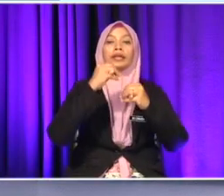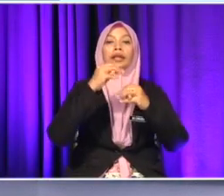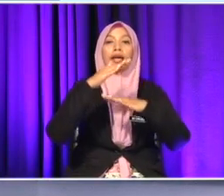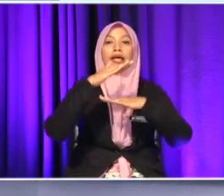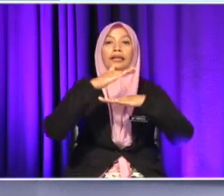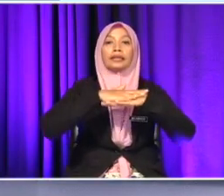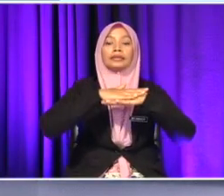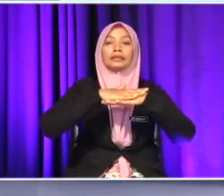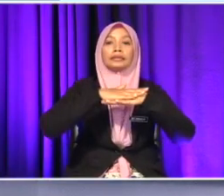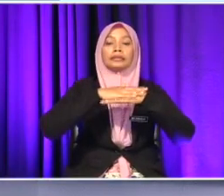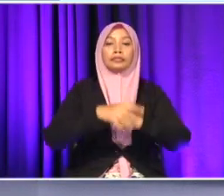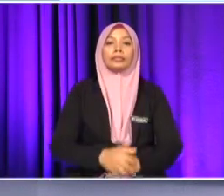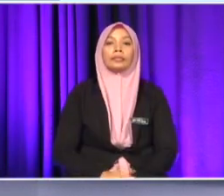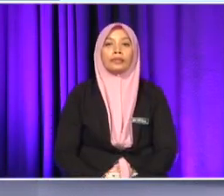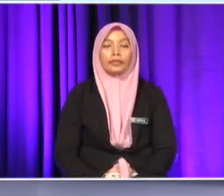di dalam